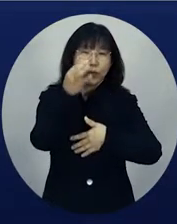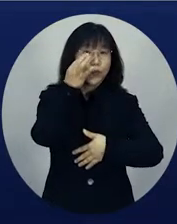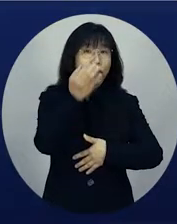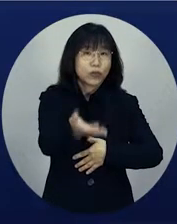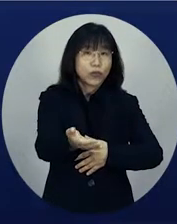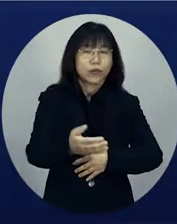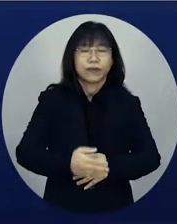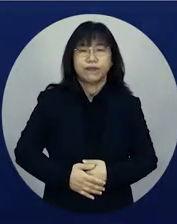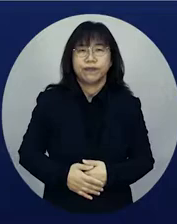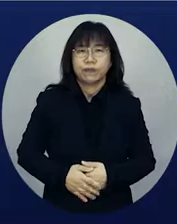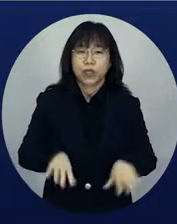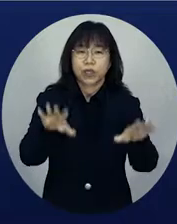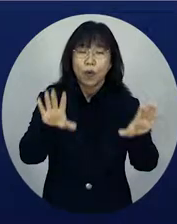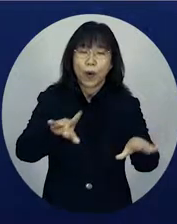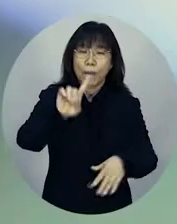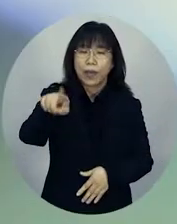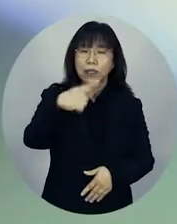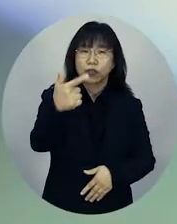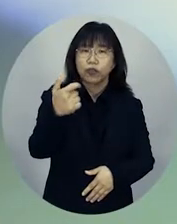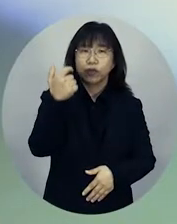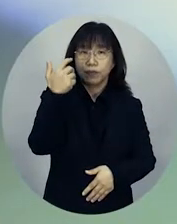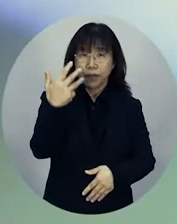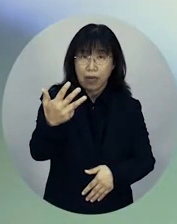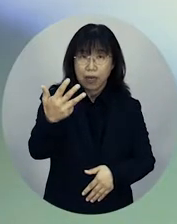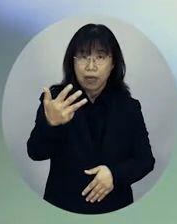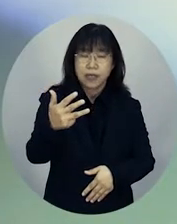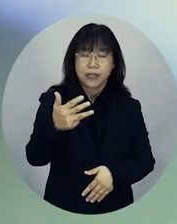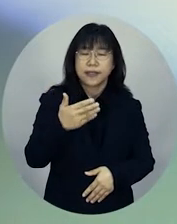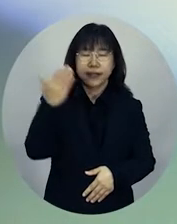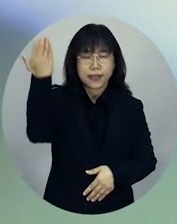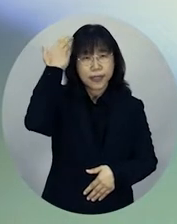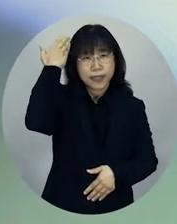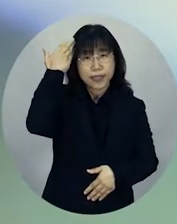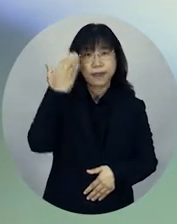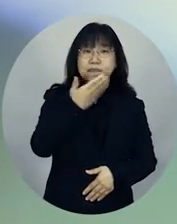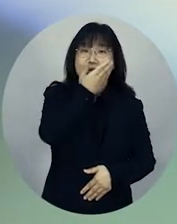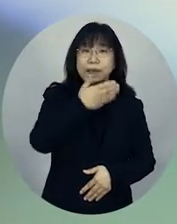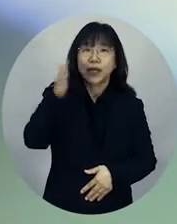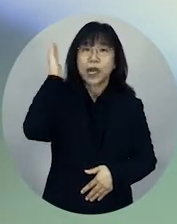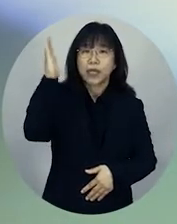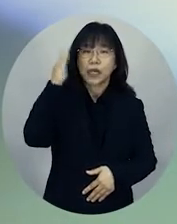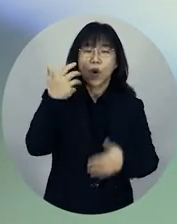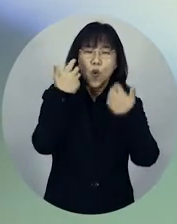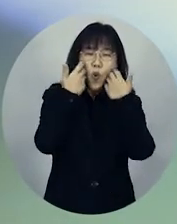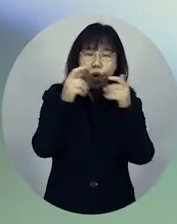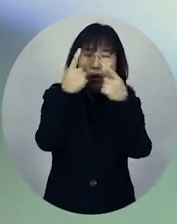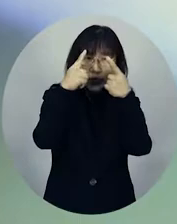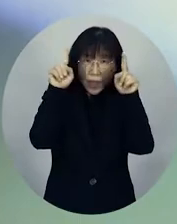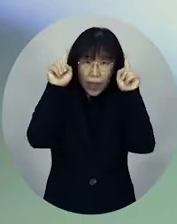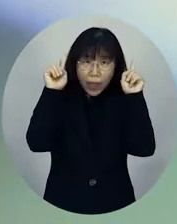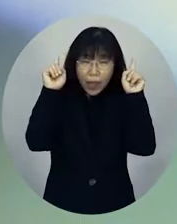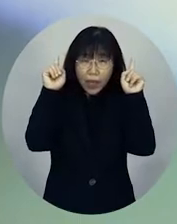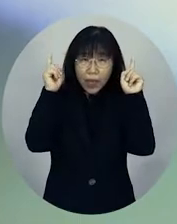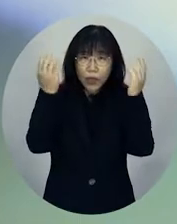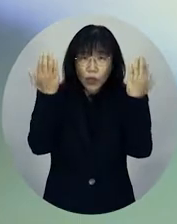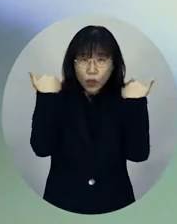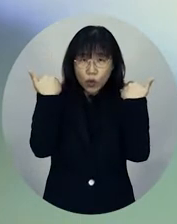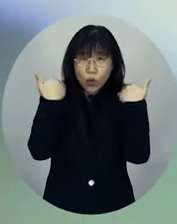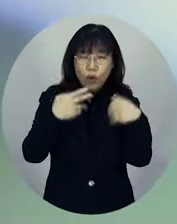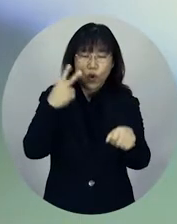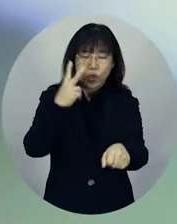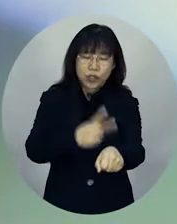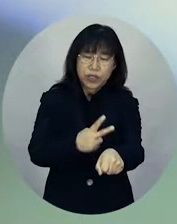통해 방송됩니다 이번 제168회 강서 지식 비타민 강좌에는 고려대학교